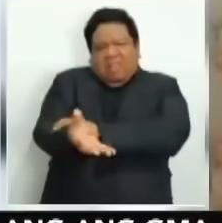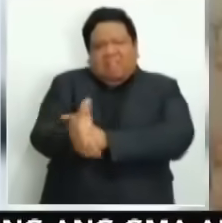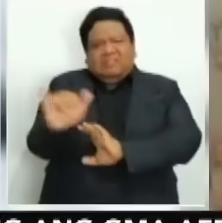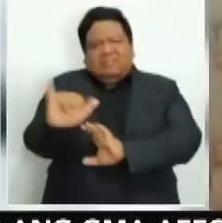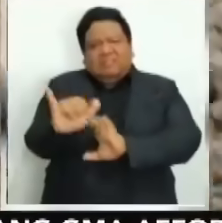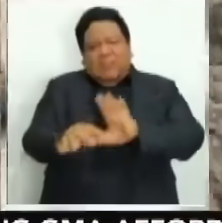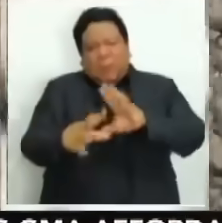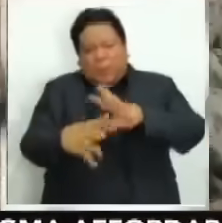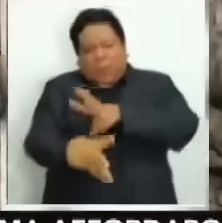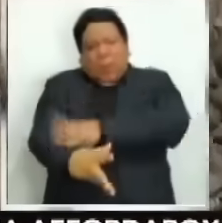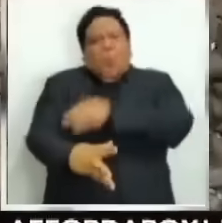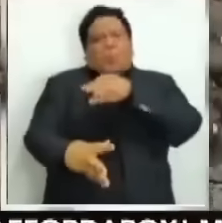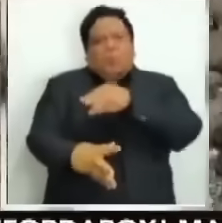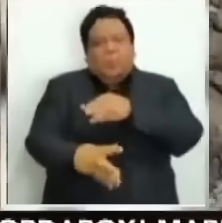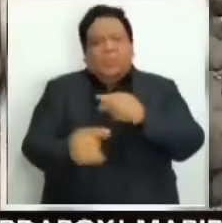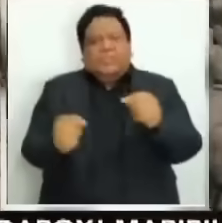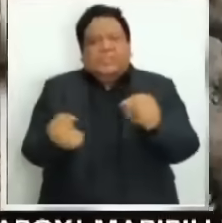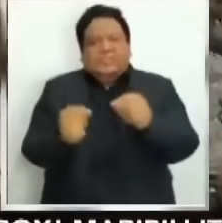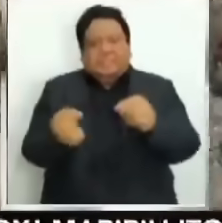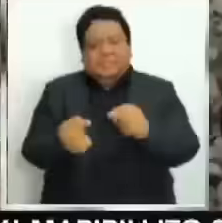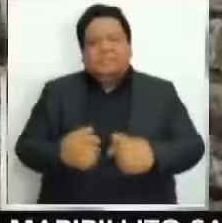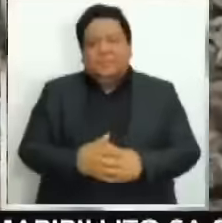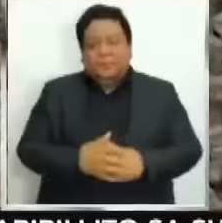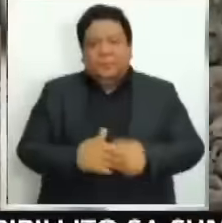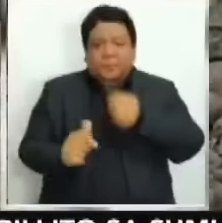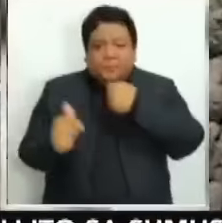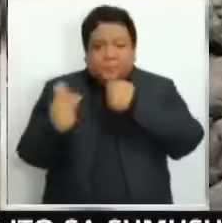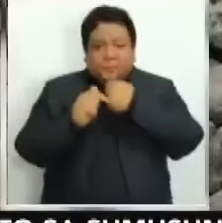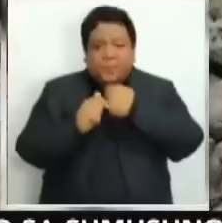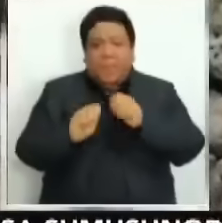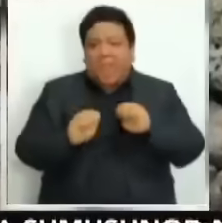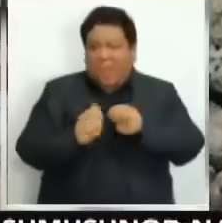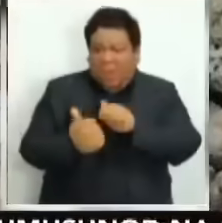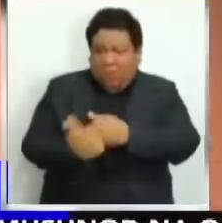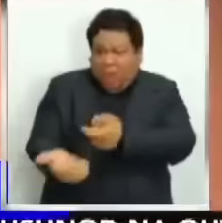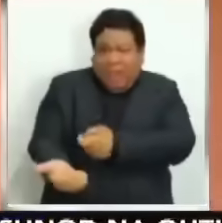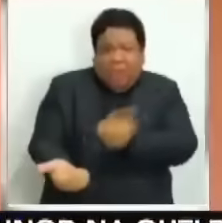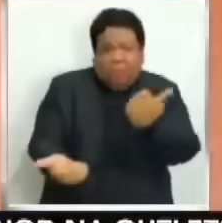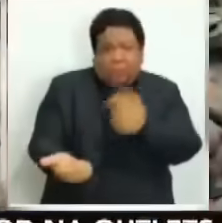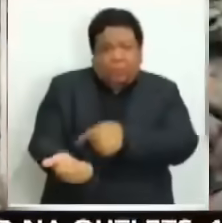kaya masakit. Paano naman kaya natanggal ni Cristeo ang dumikit sa kanyang brasong pugita?